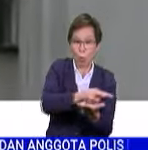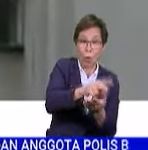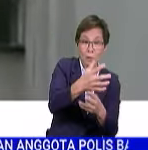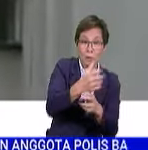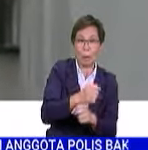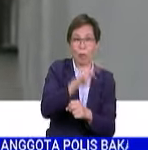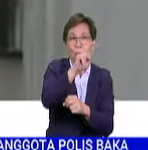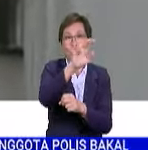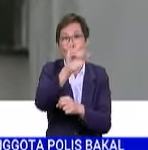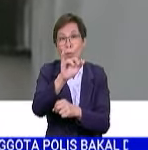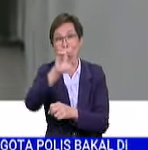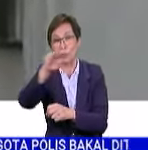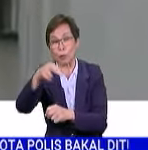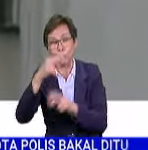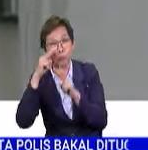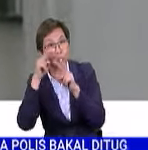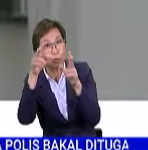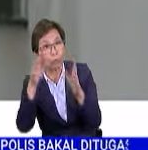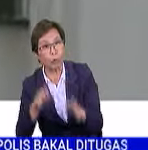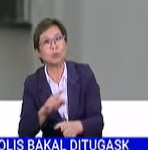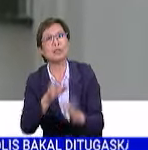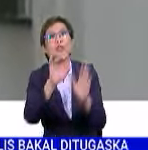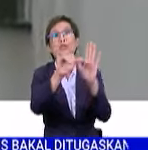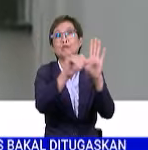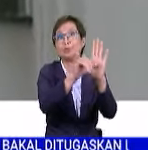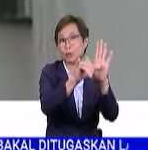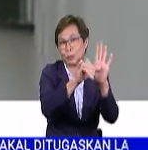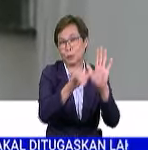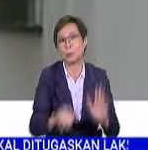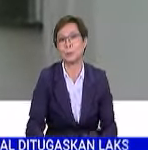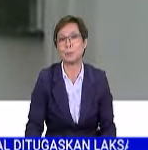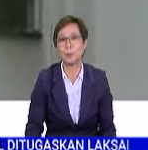mendapat 26,000 tontonan di YouTube.